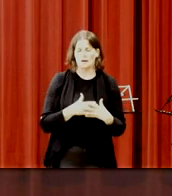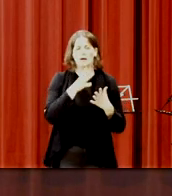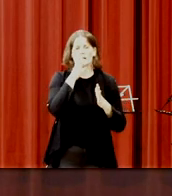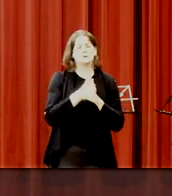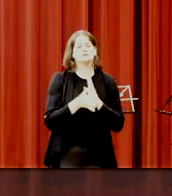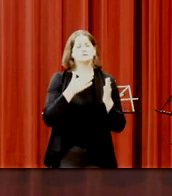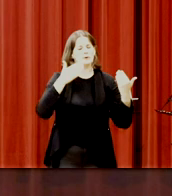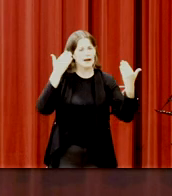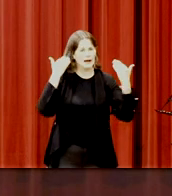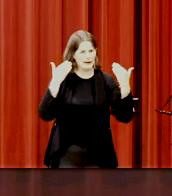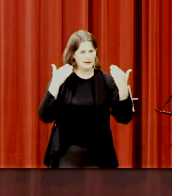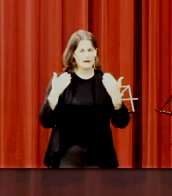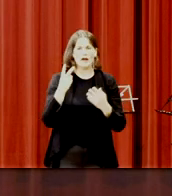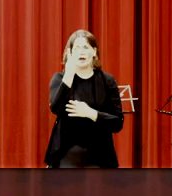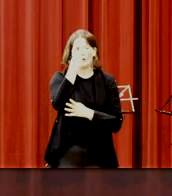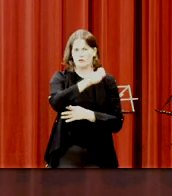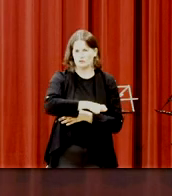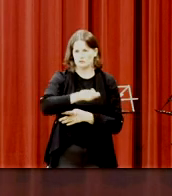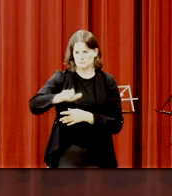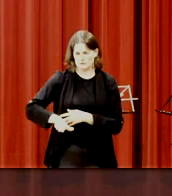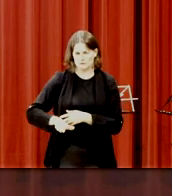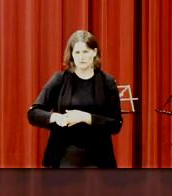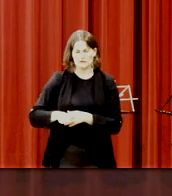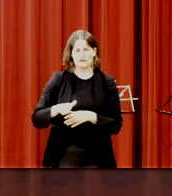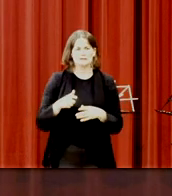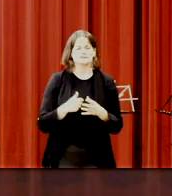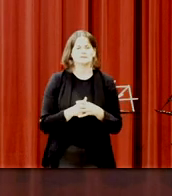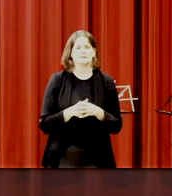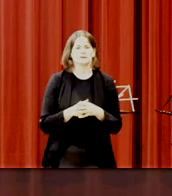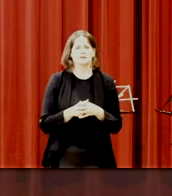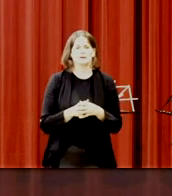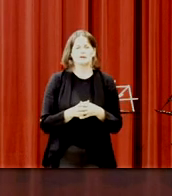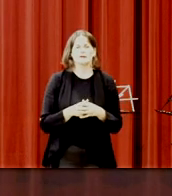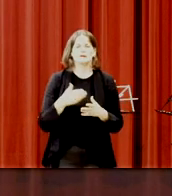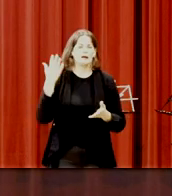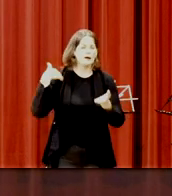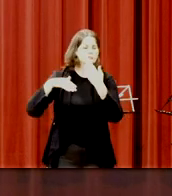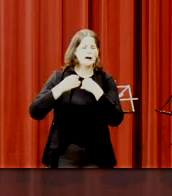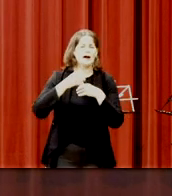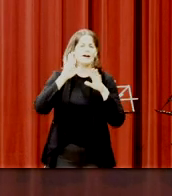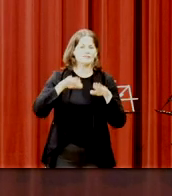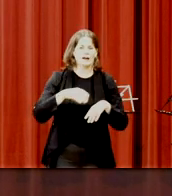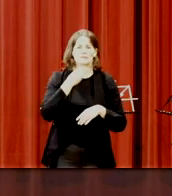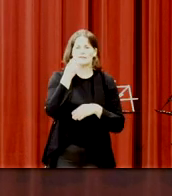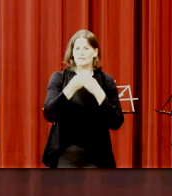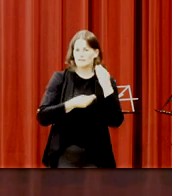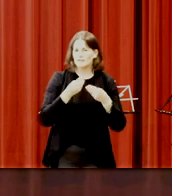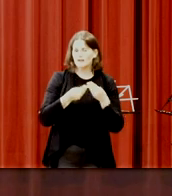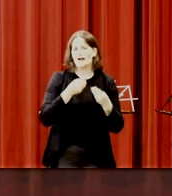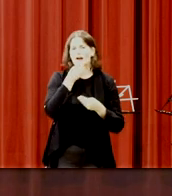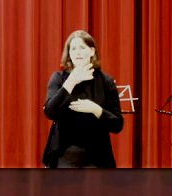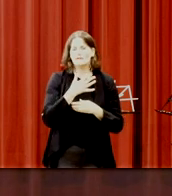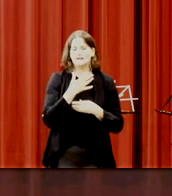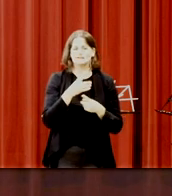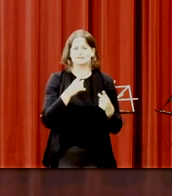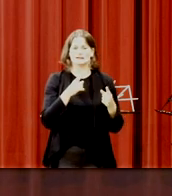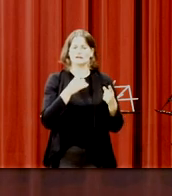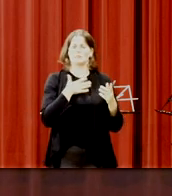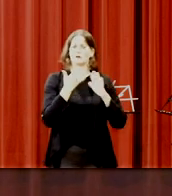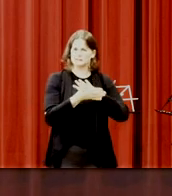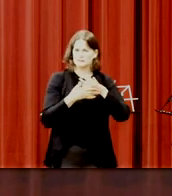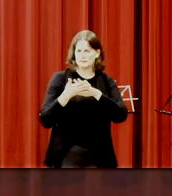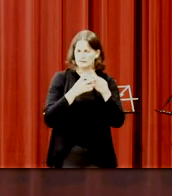conducció, el seu debat, que ha sigut plural i participat de tothom. Em refereixo als ponents, en Josep Sánchez i